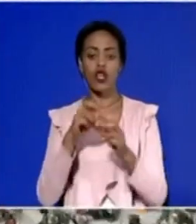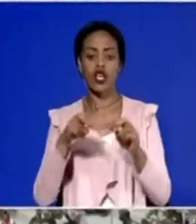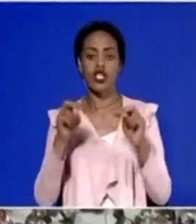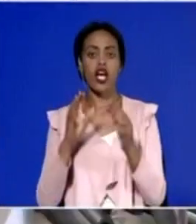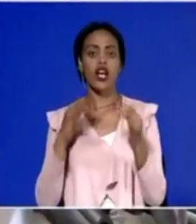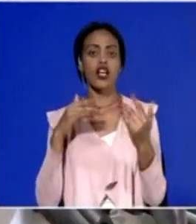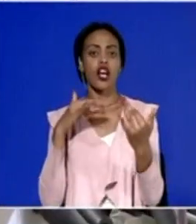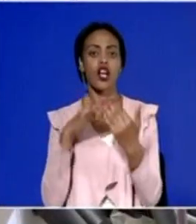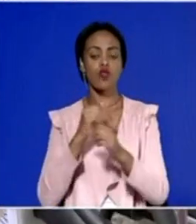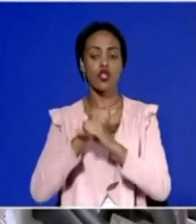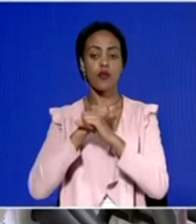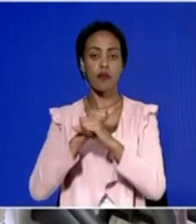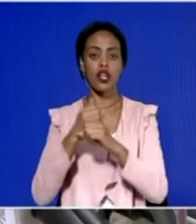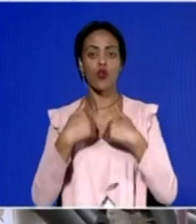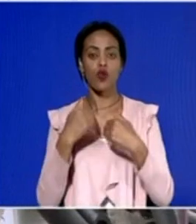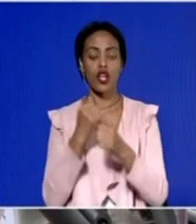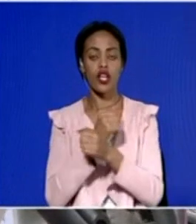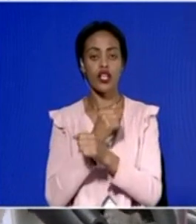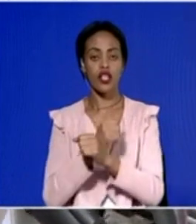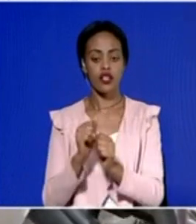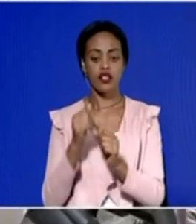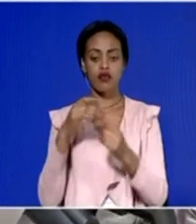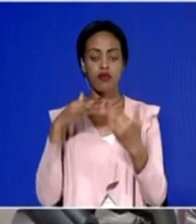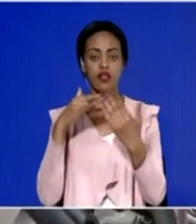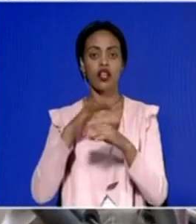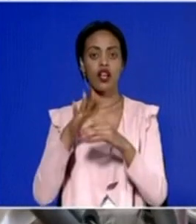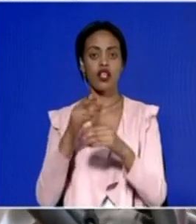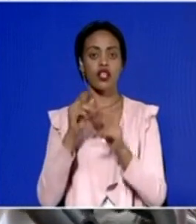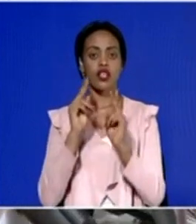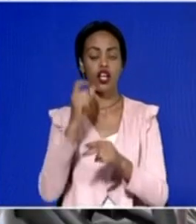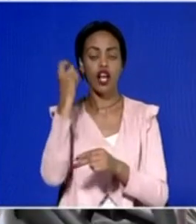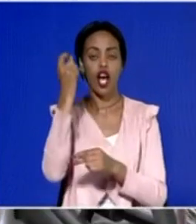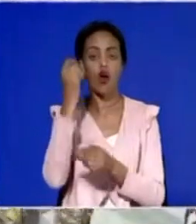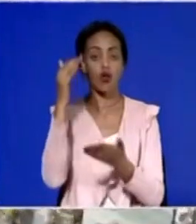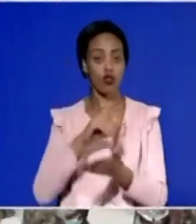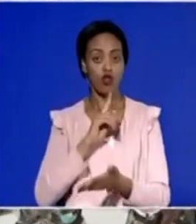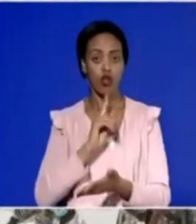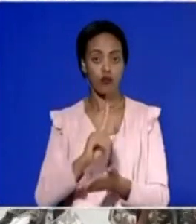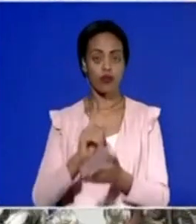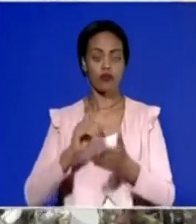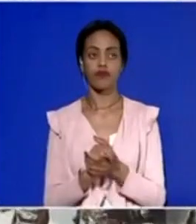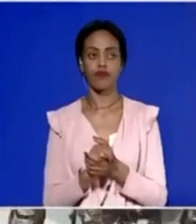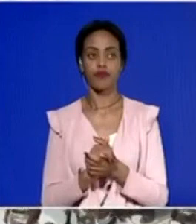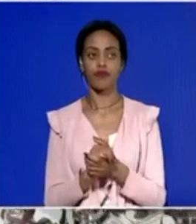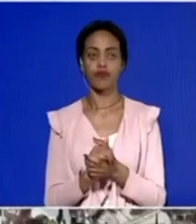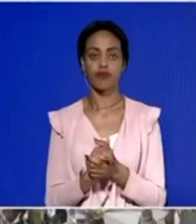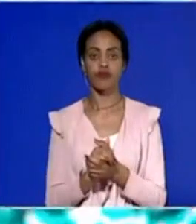من نمكات هلونان دحن نتن برتعنا نكالس تاريخ عاوت كدقاميو